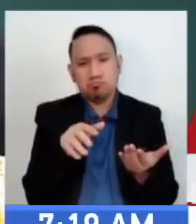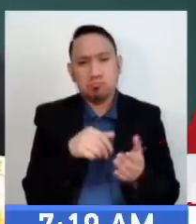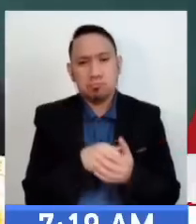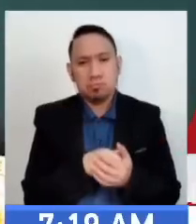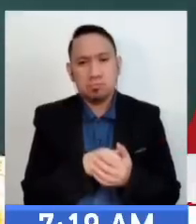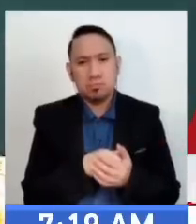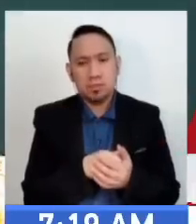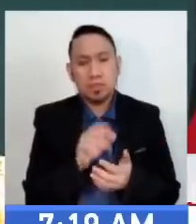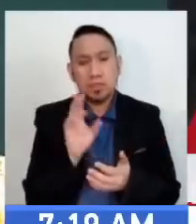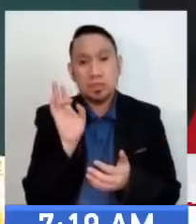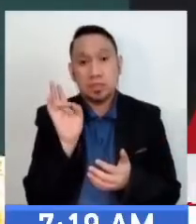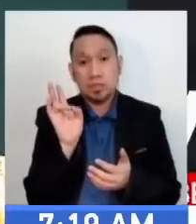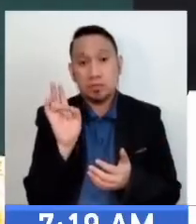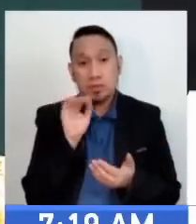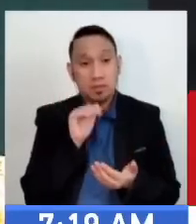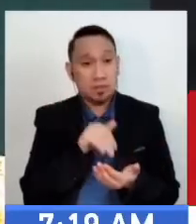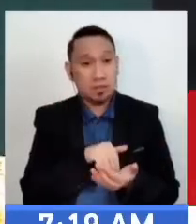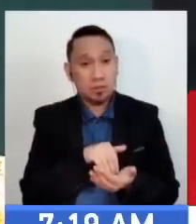70,000